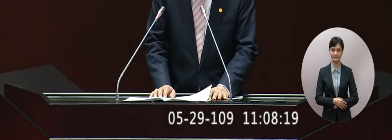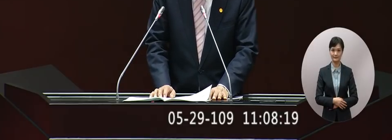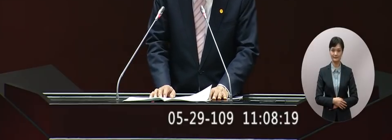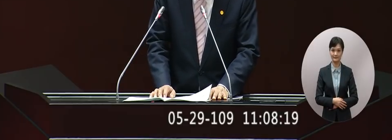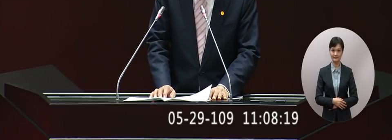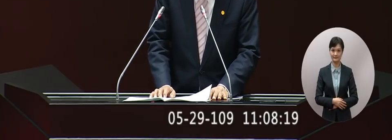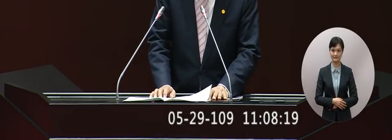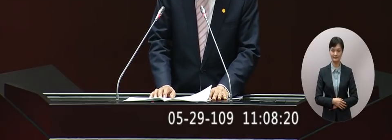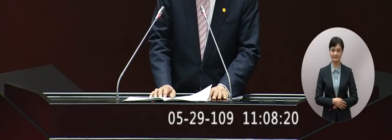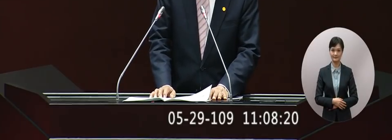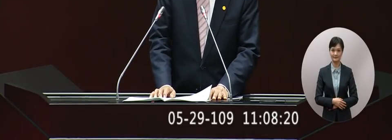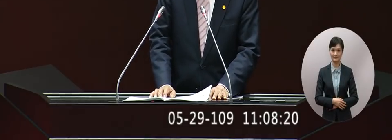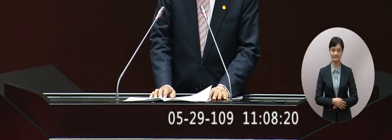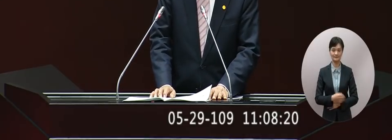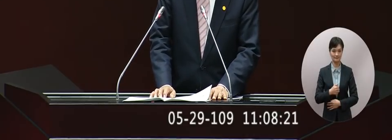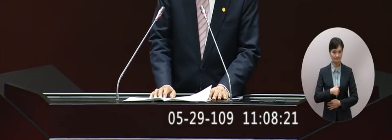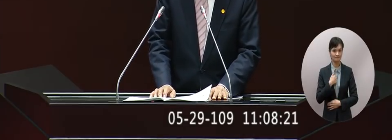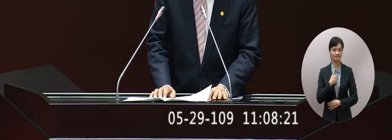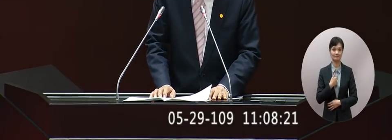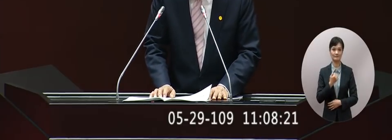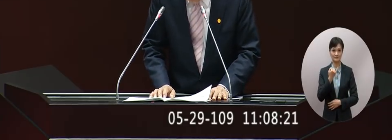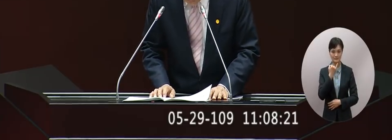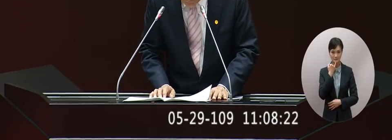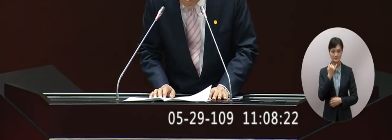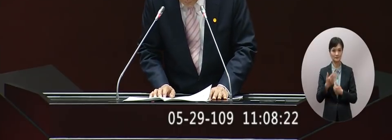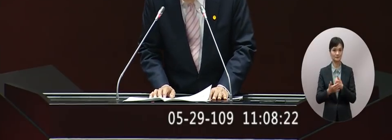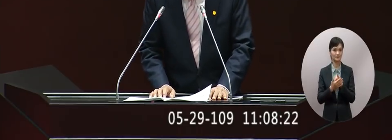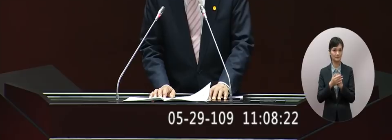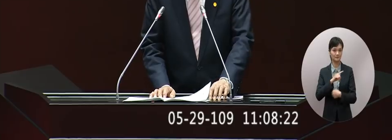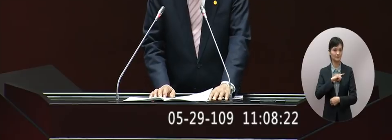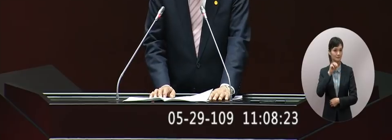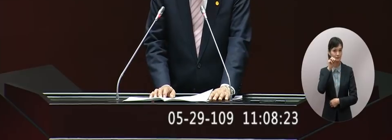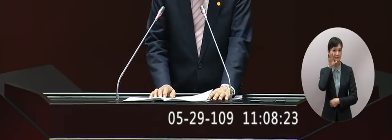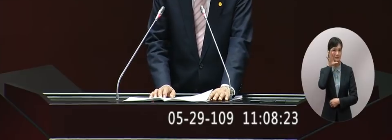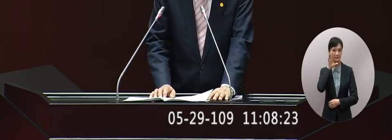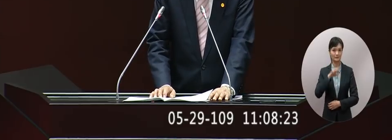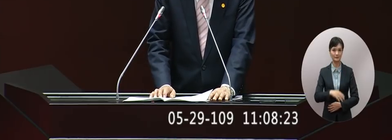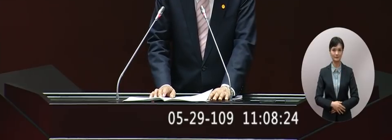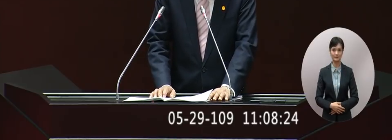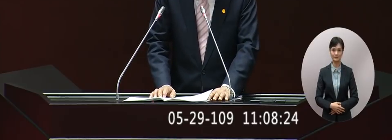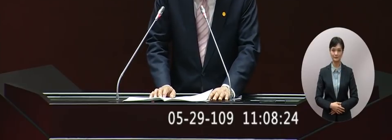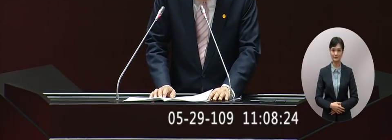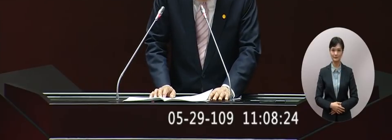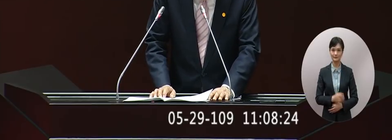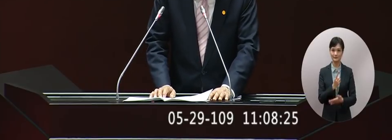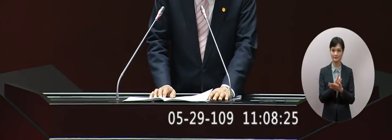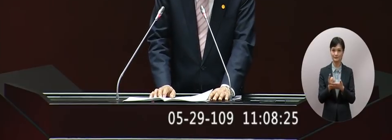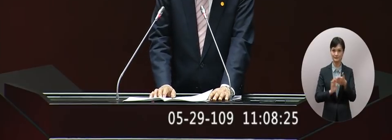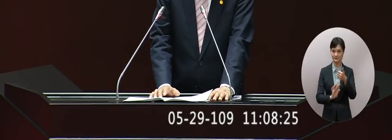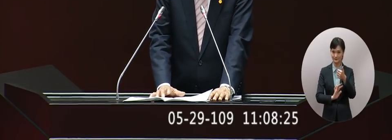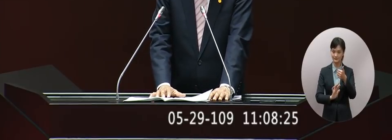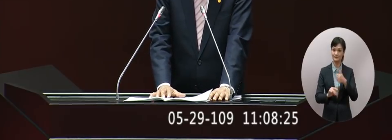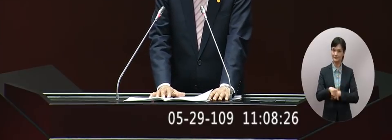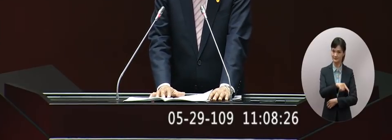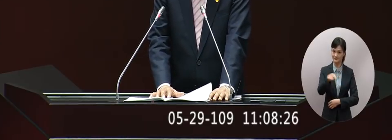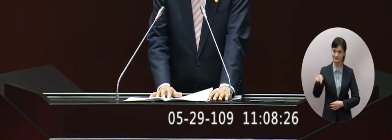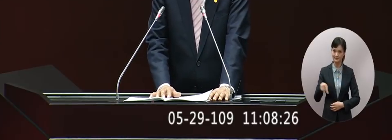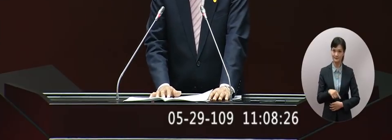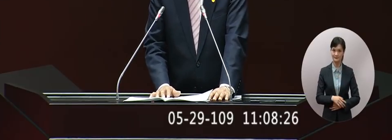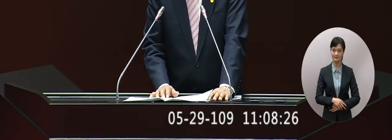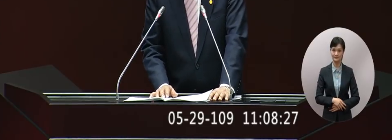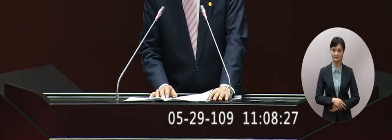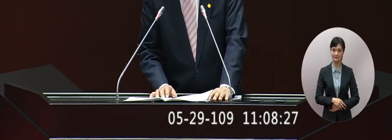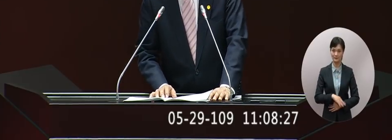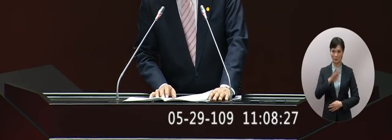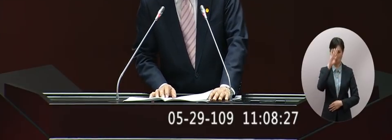是一件光宗耀祖的好事情。各位委员先进，疫情带